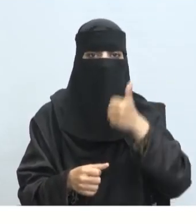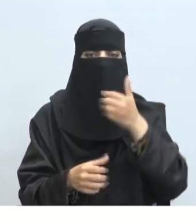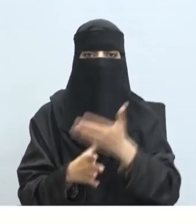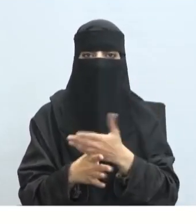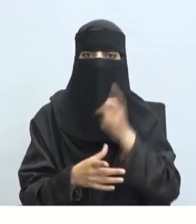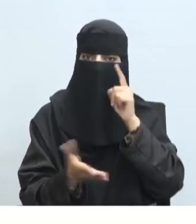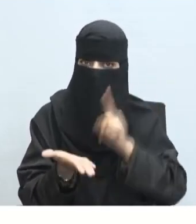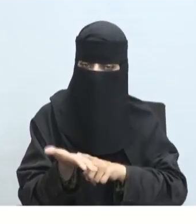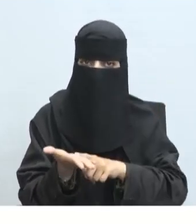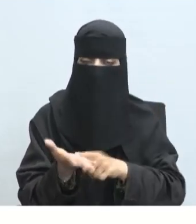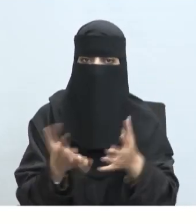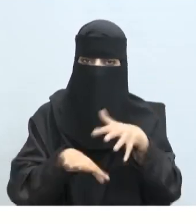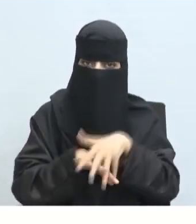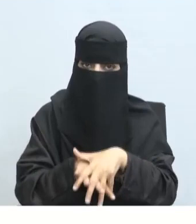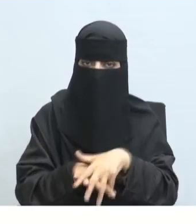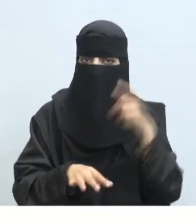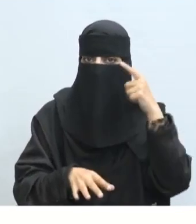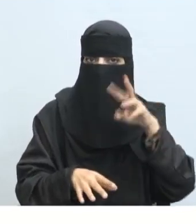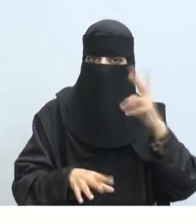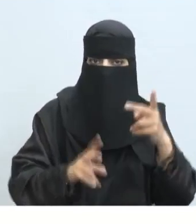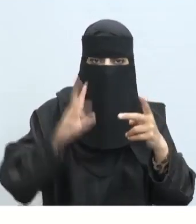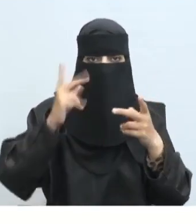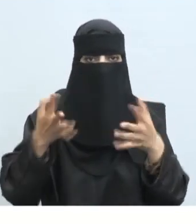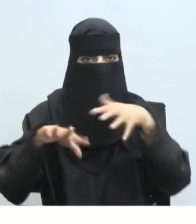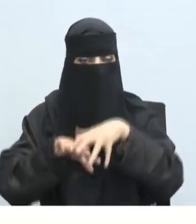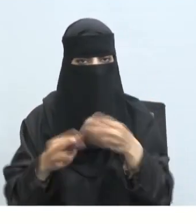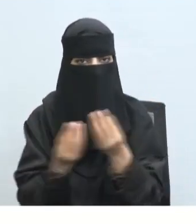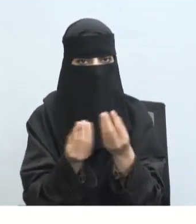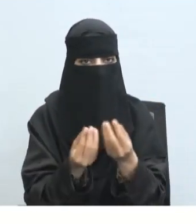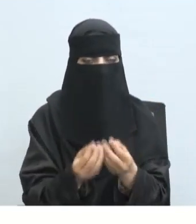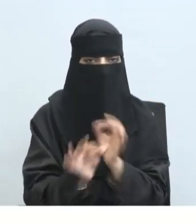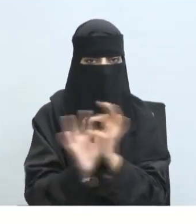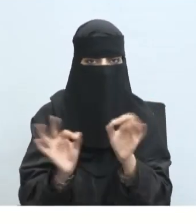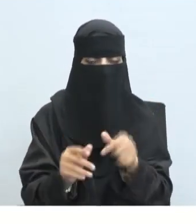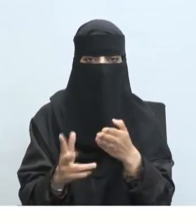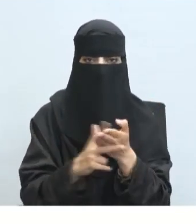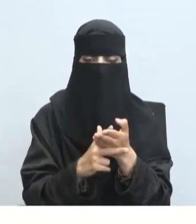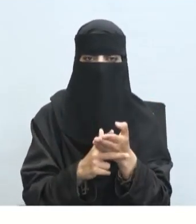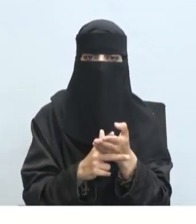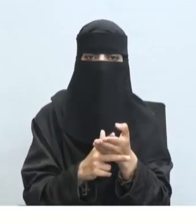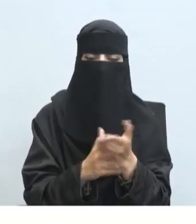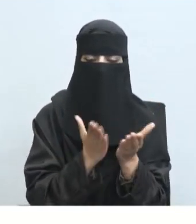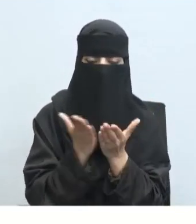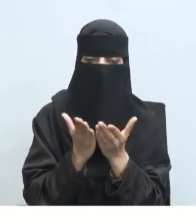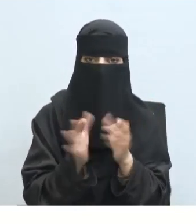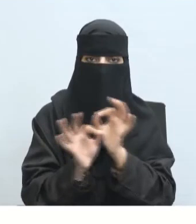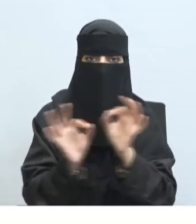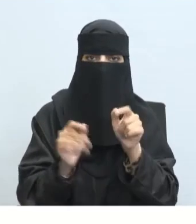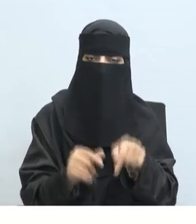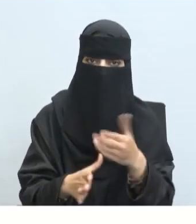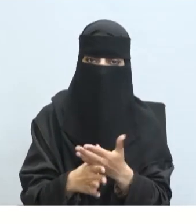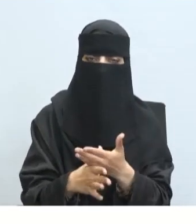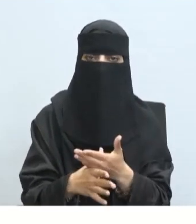وبالتاكيد قد ندمج افكار مع افكار لانها متشابهه او تتكامل في ما بينها من خلال ايضا دراسه تكاليف هذه